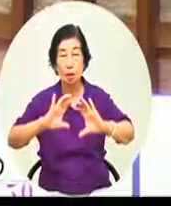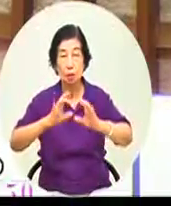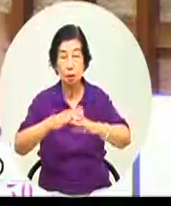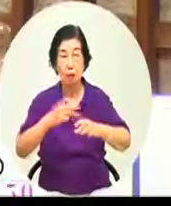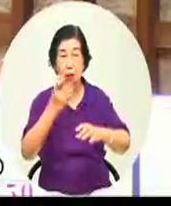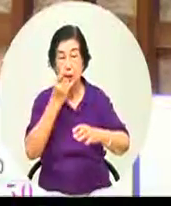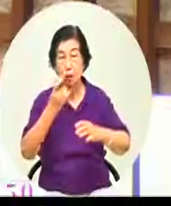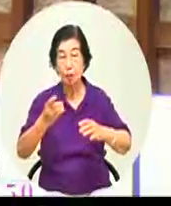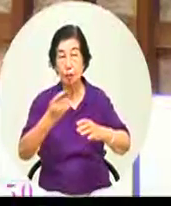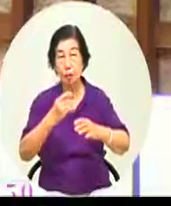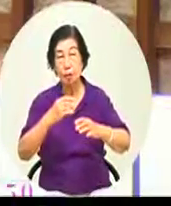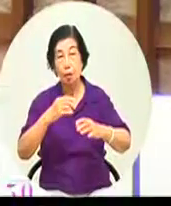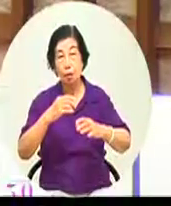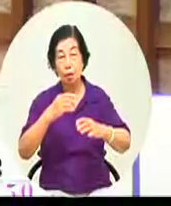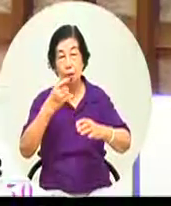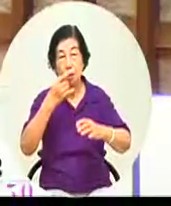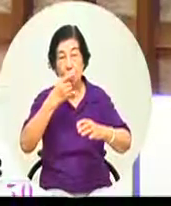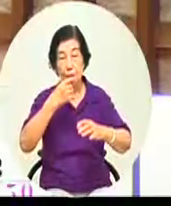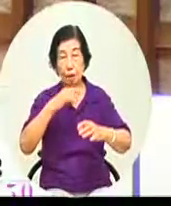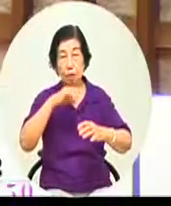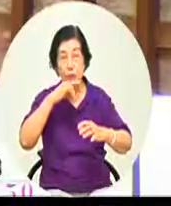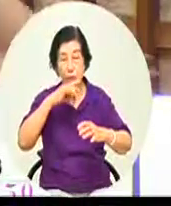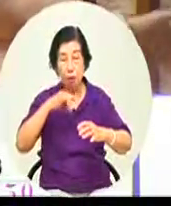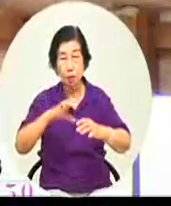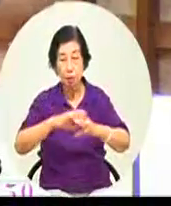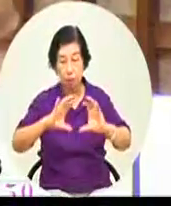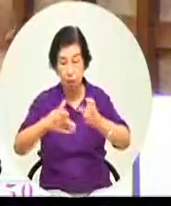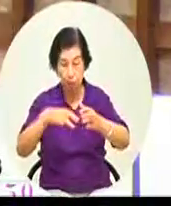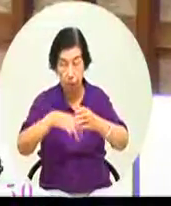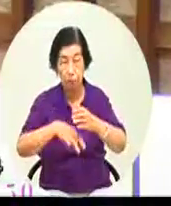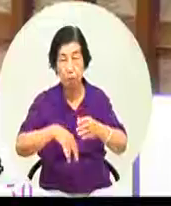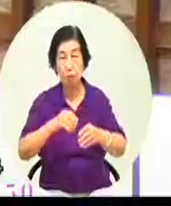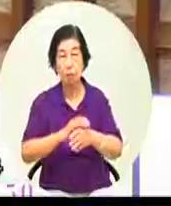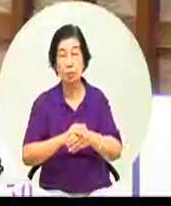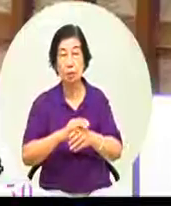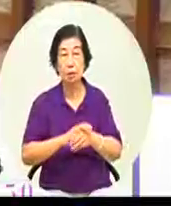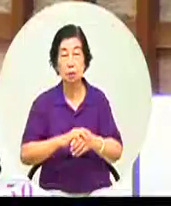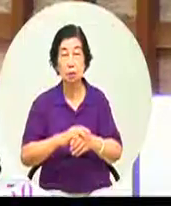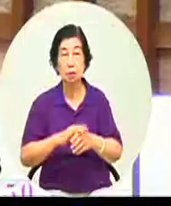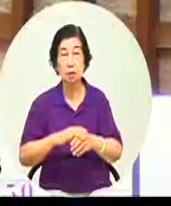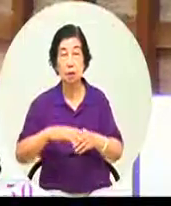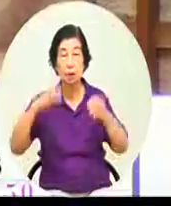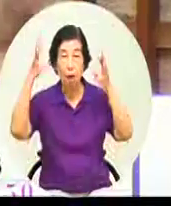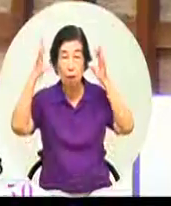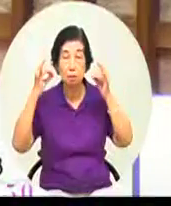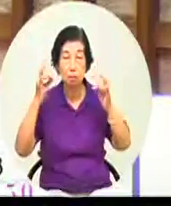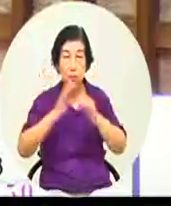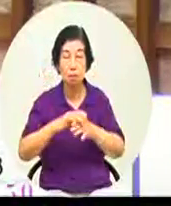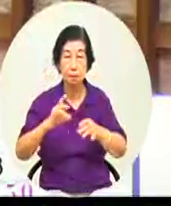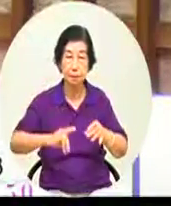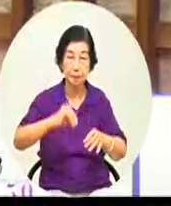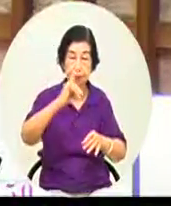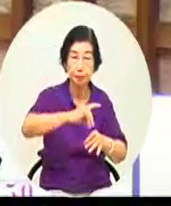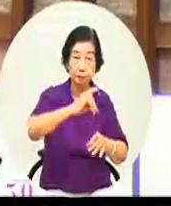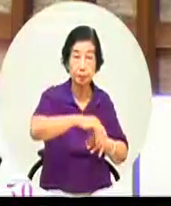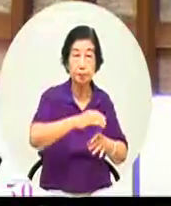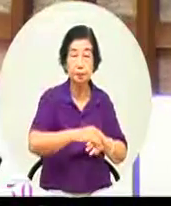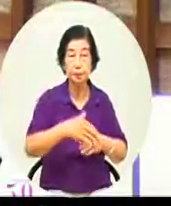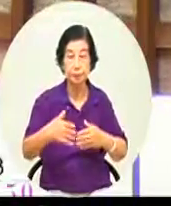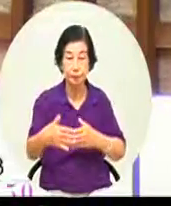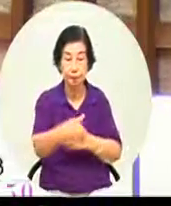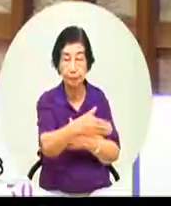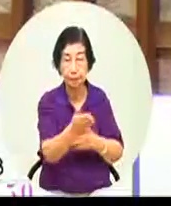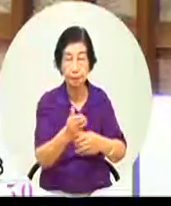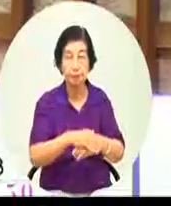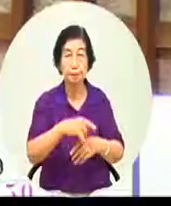时阵哈、哦，因为它那个下龙湾是全世界的十大奇景之一啊，会当讲足侪人拢爱过遐啊，所以呢哈、